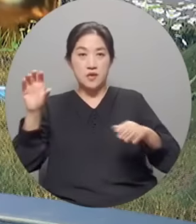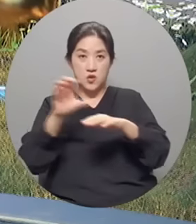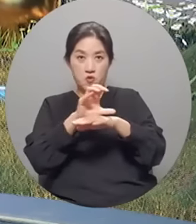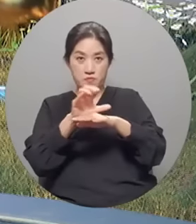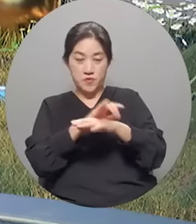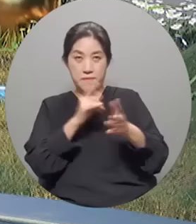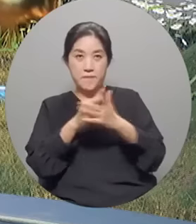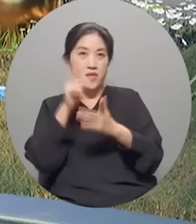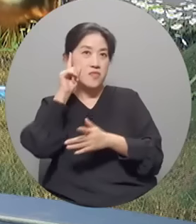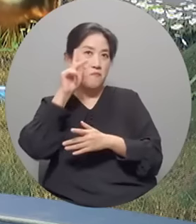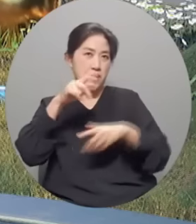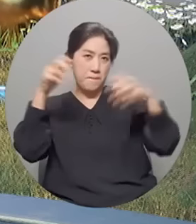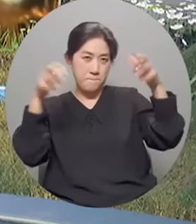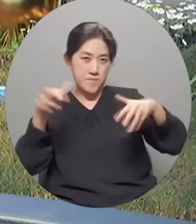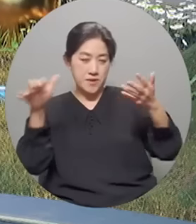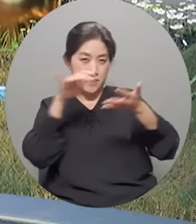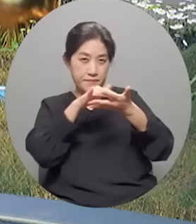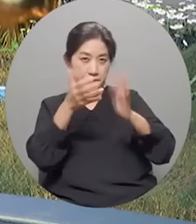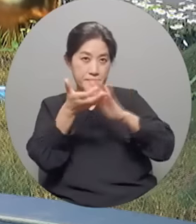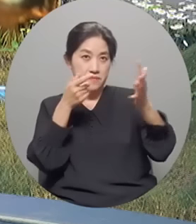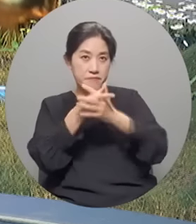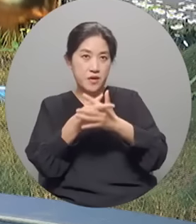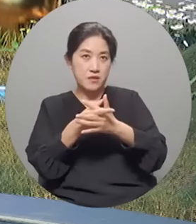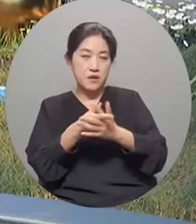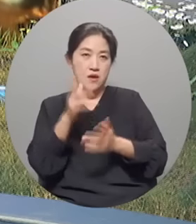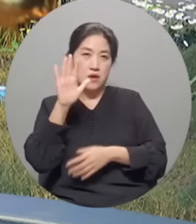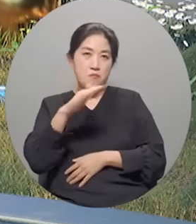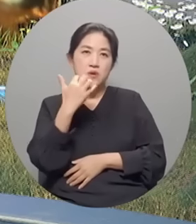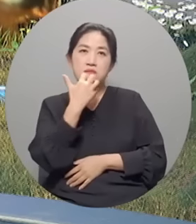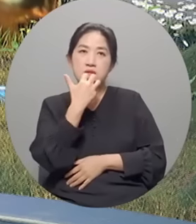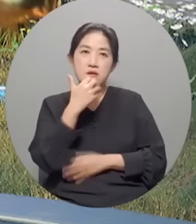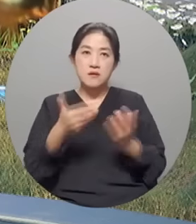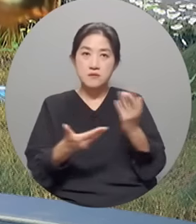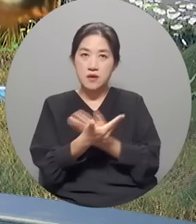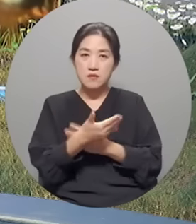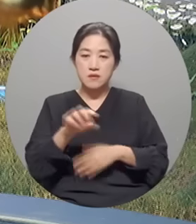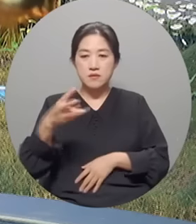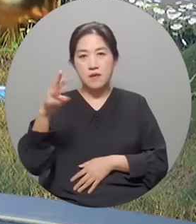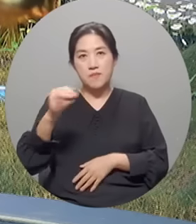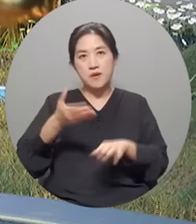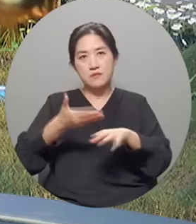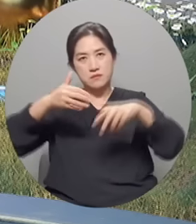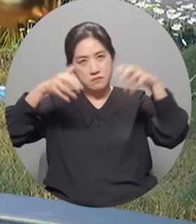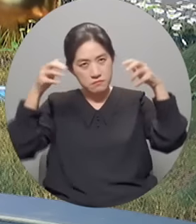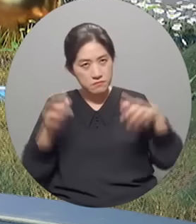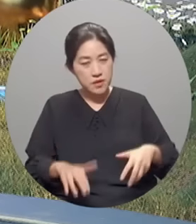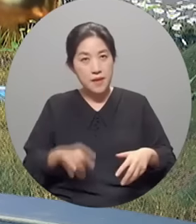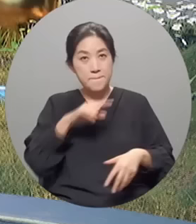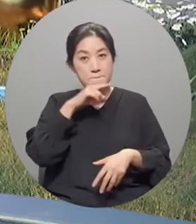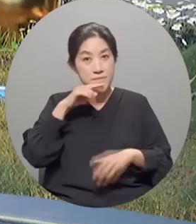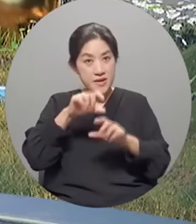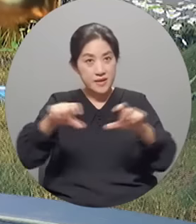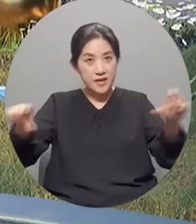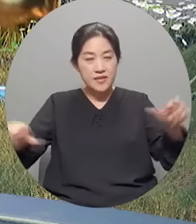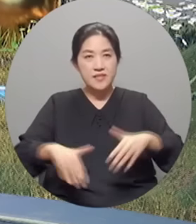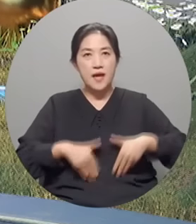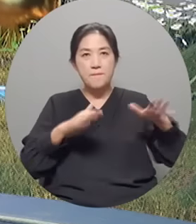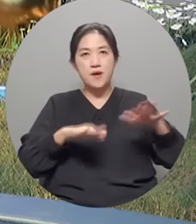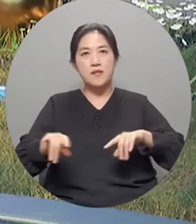내일과 모레 올 비를 예측한 겁니다. 보라색으로 보이는 제주도에 300mm 이상, 붉은색으로 나타난